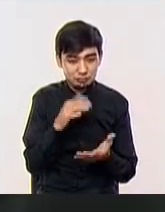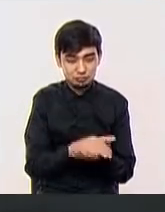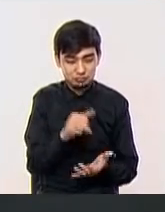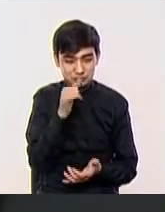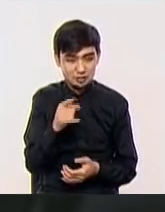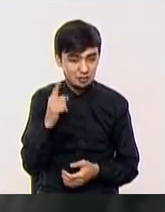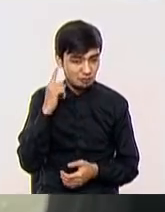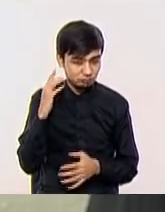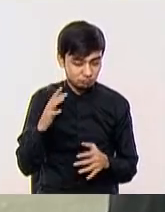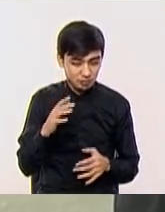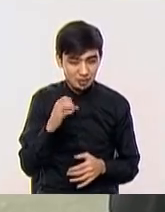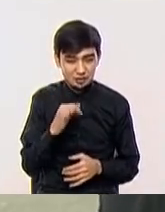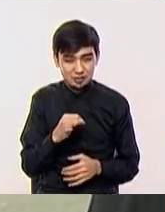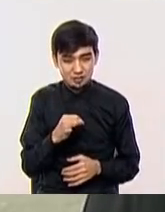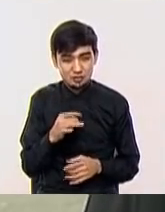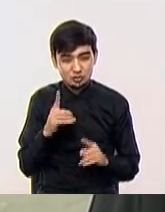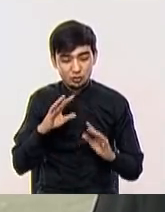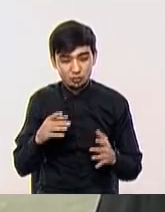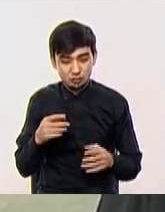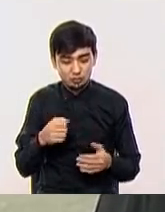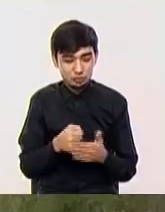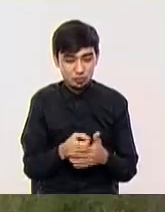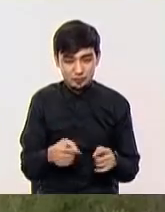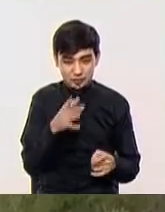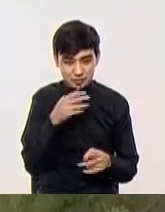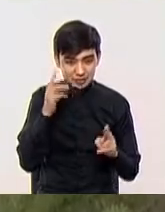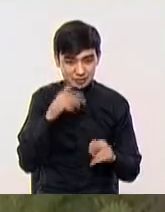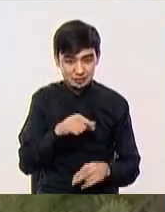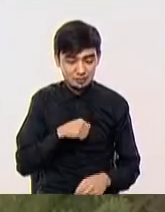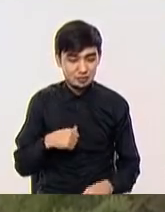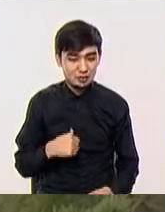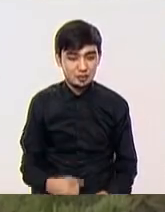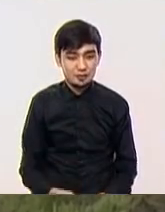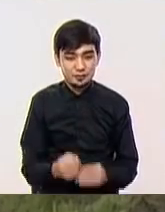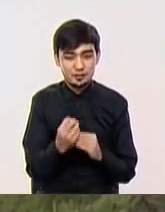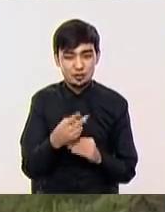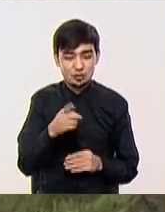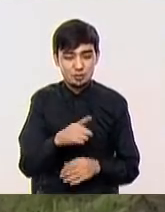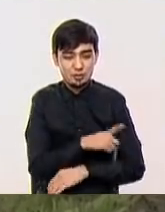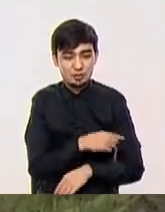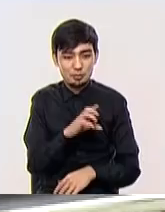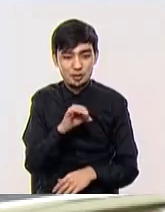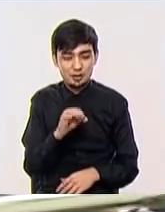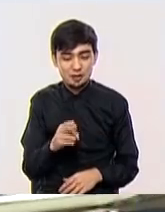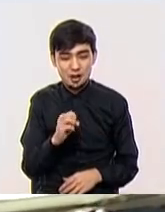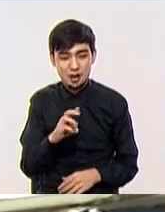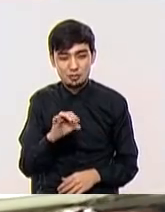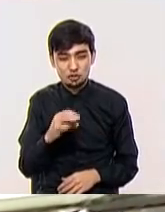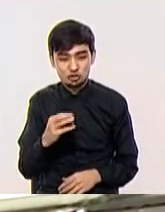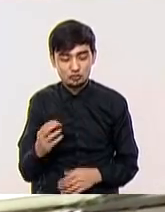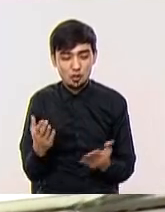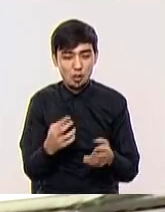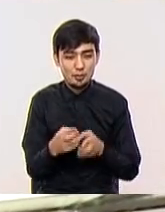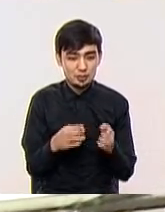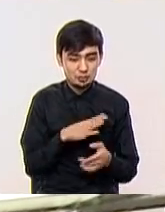құлақ естімейді. Ол өз не болғанын білмейді әлі күнге шейін. 12-ші аурухана дәрігерлерінен Берік Әбішевке қандай ота жасалғанын